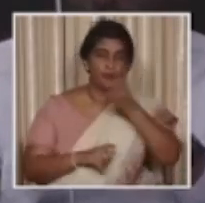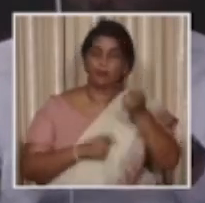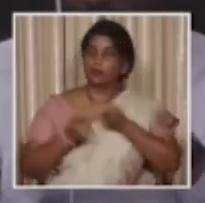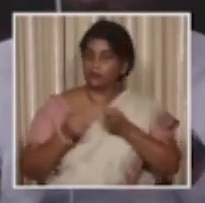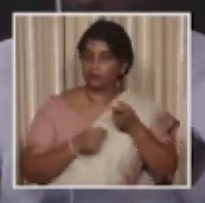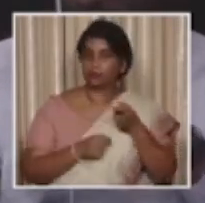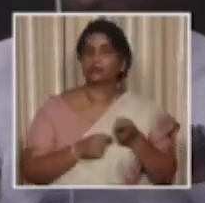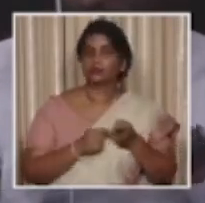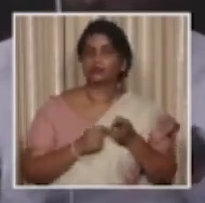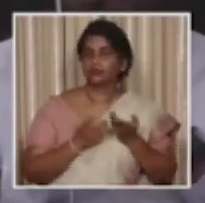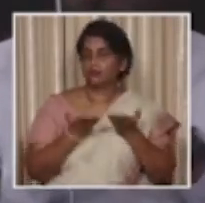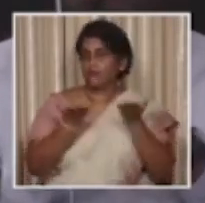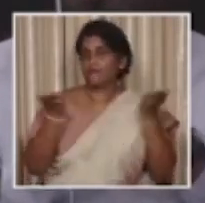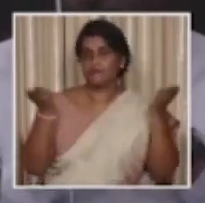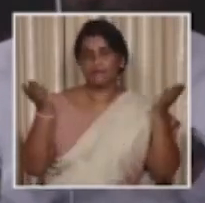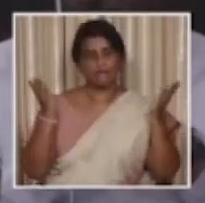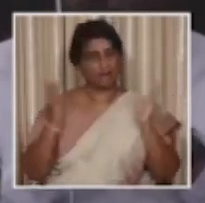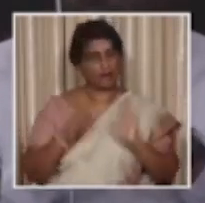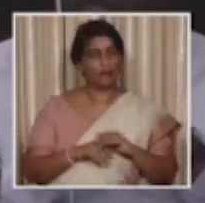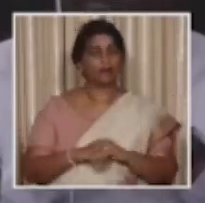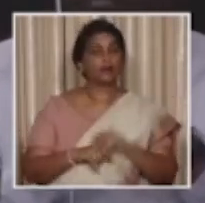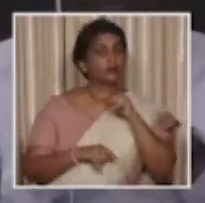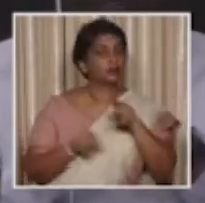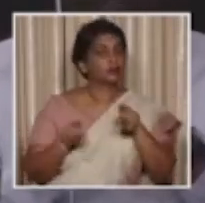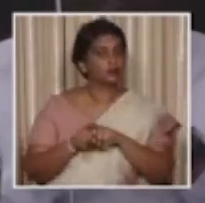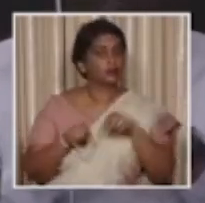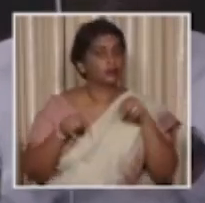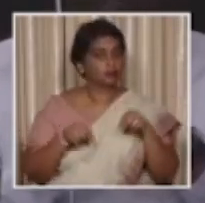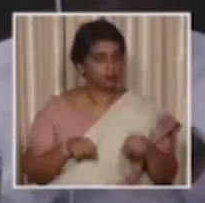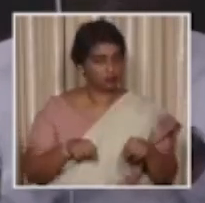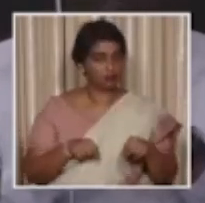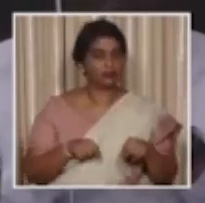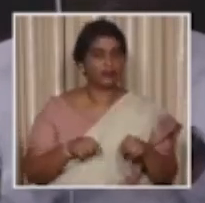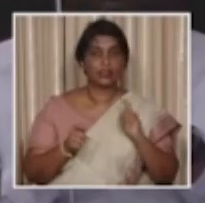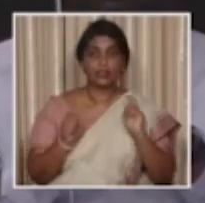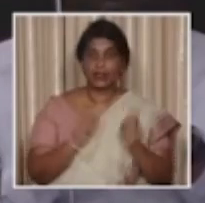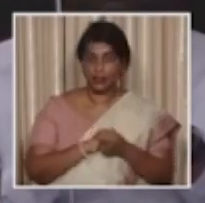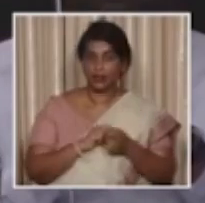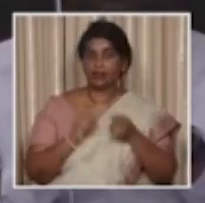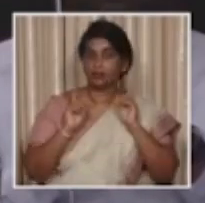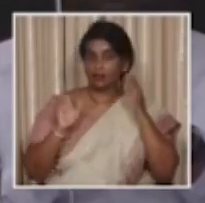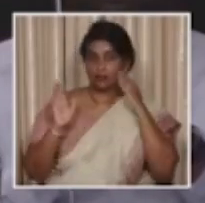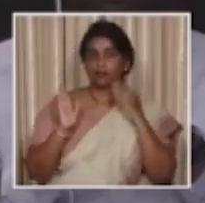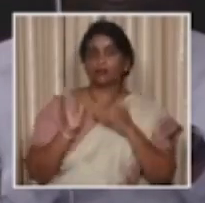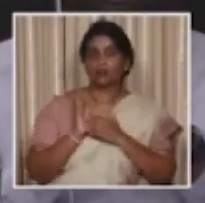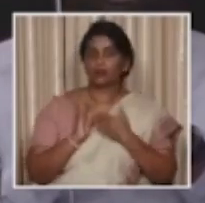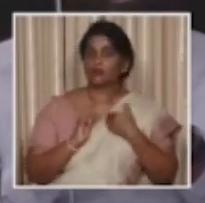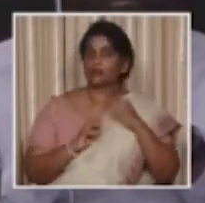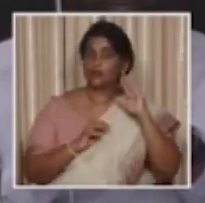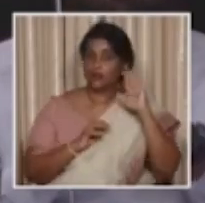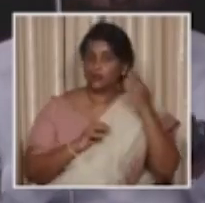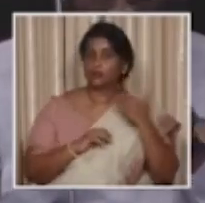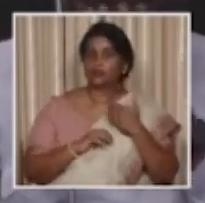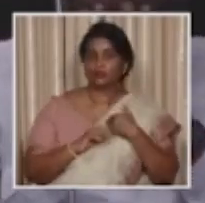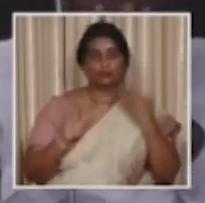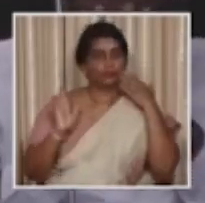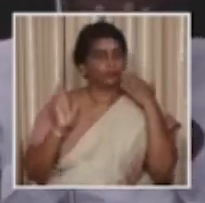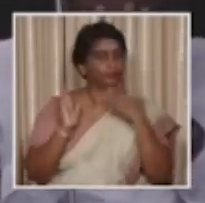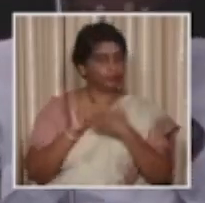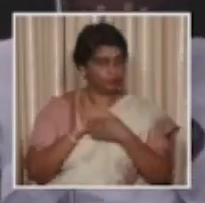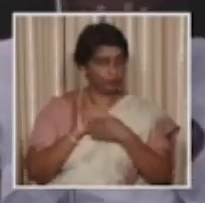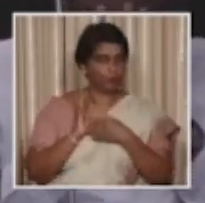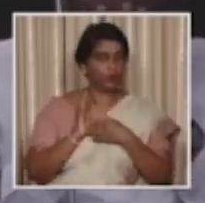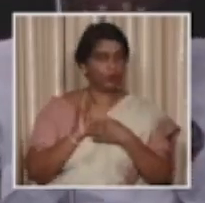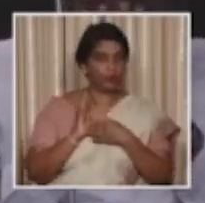එක නැති තැනක් නැහැ ඉතින් ඒක නිසා දැන් අද මේ ක්‍රිකට් ක්‍රීඩාවේදී විශේෂයෙන් මම අවධානය යොමු